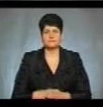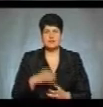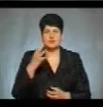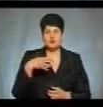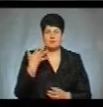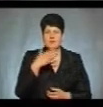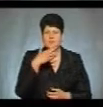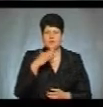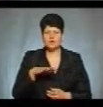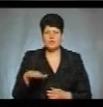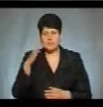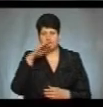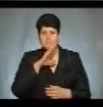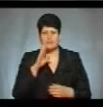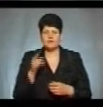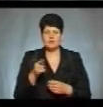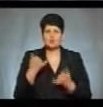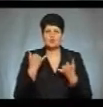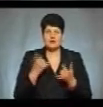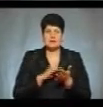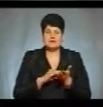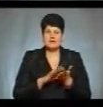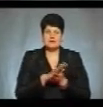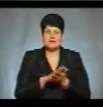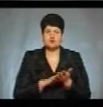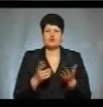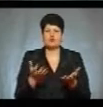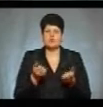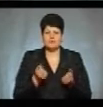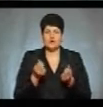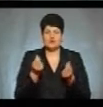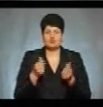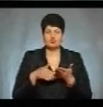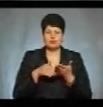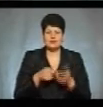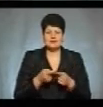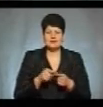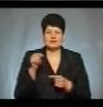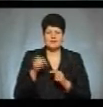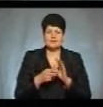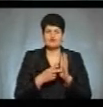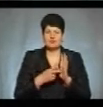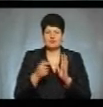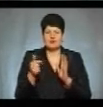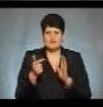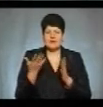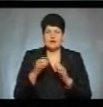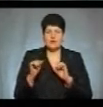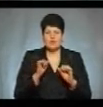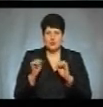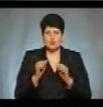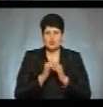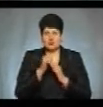П'ять багатодітних батьків в Тернополі сьогодні написали заяви, щоб отримати грошову допомогу. Це 1700 гривень, які уряд